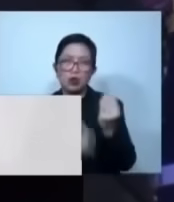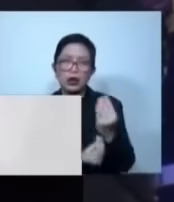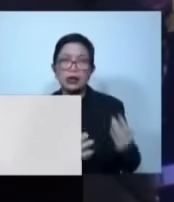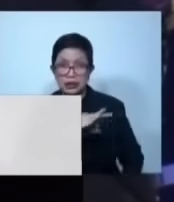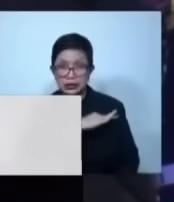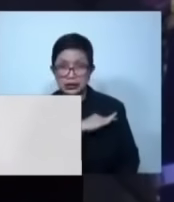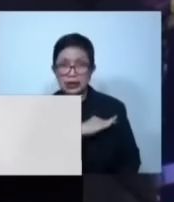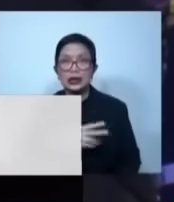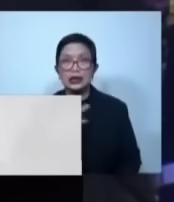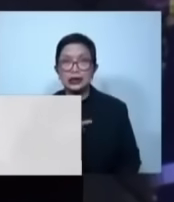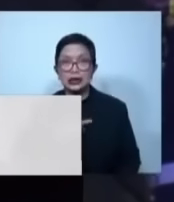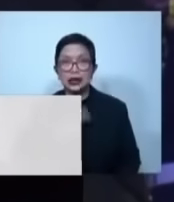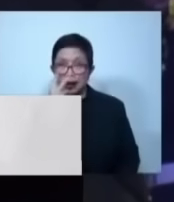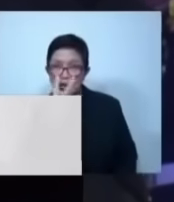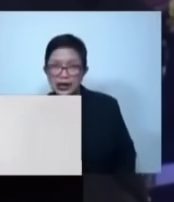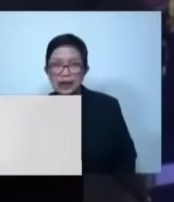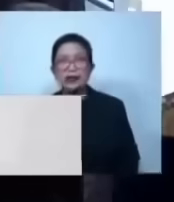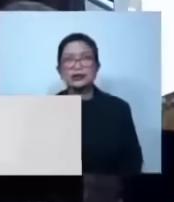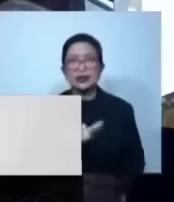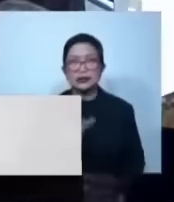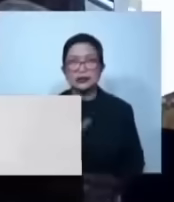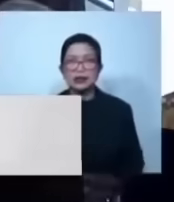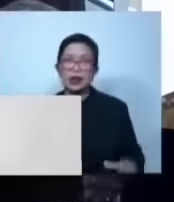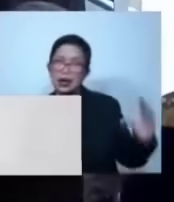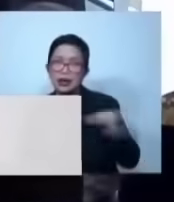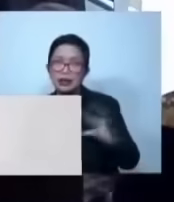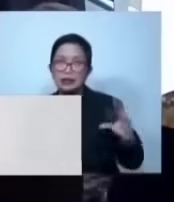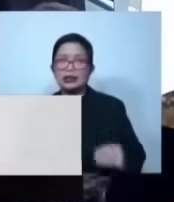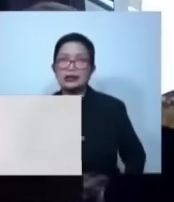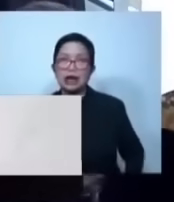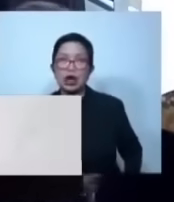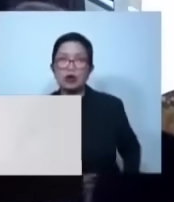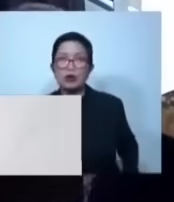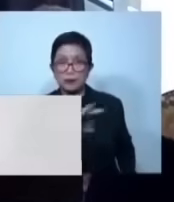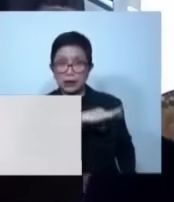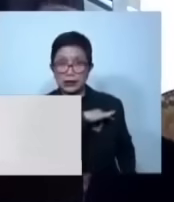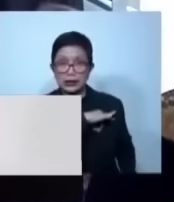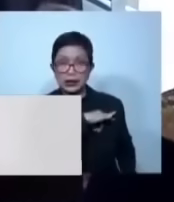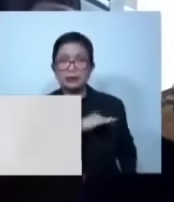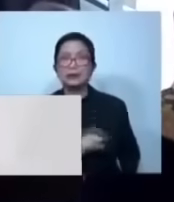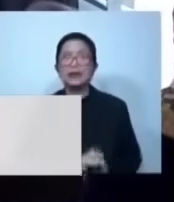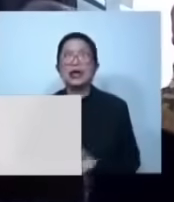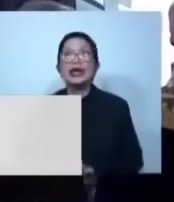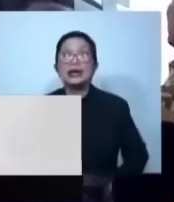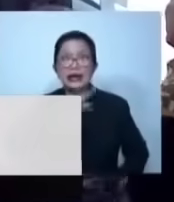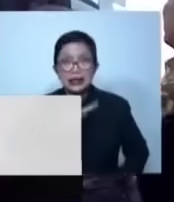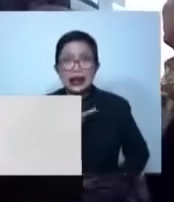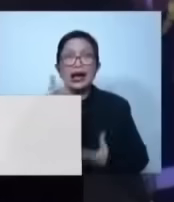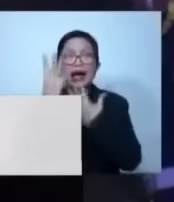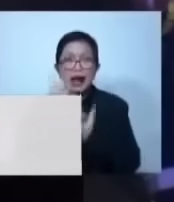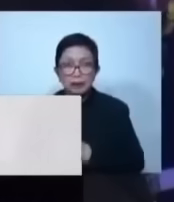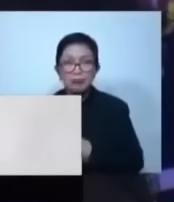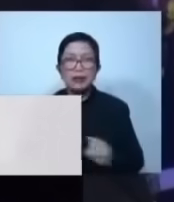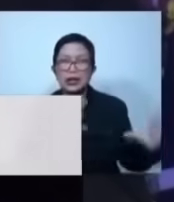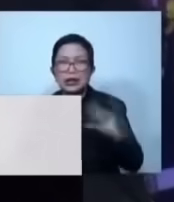kesempatan ini kita akan saksikan bersama debat calon presiden kami berharap pada